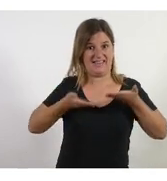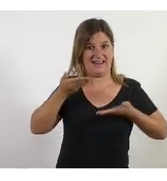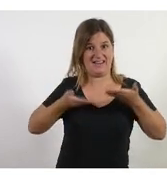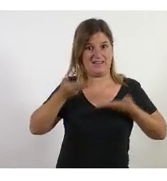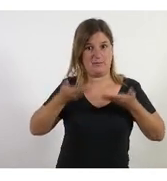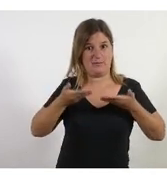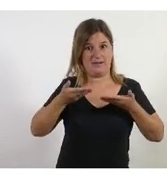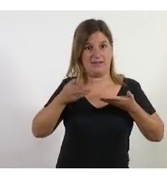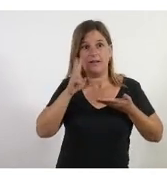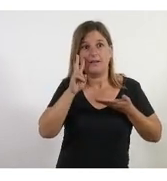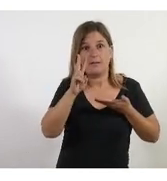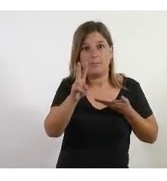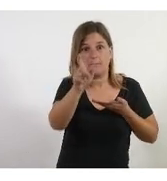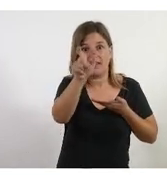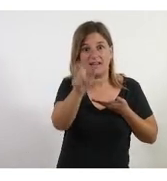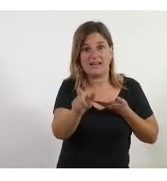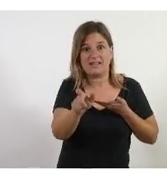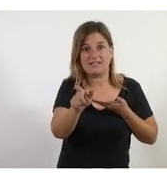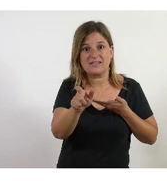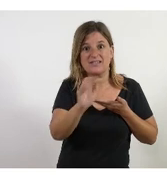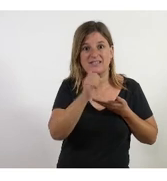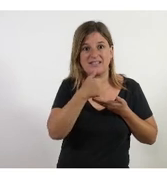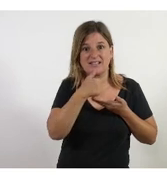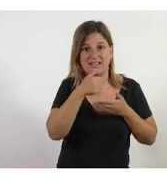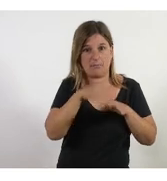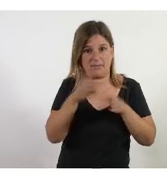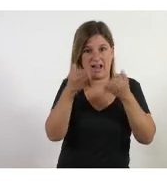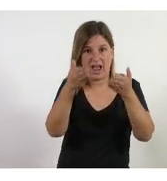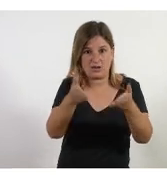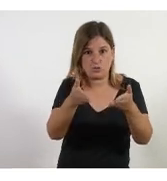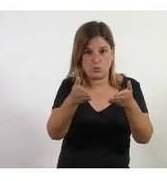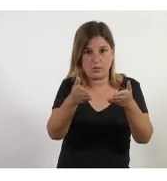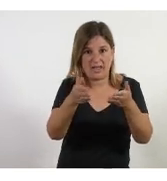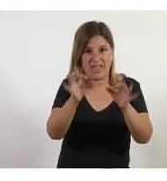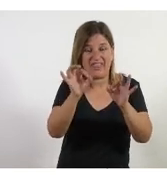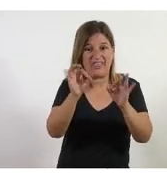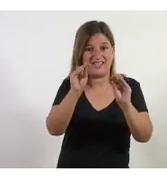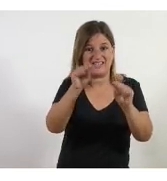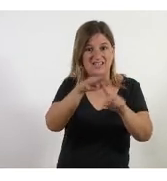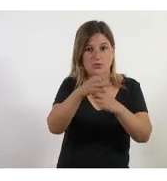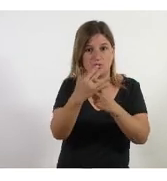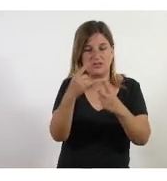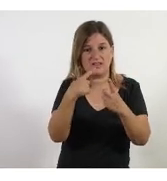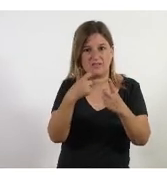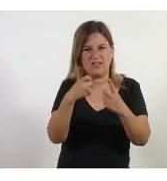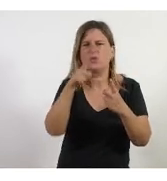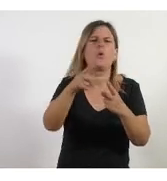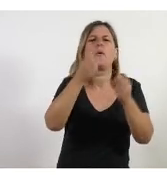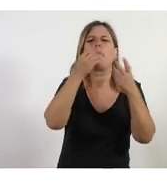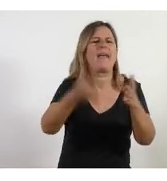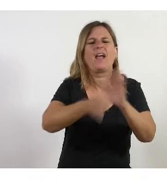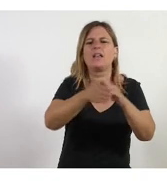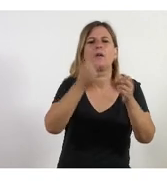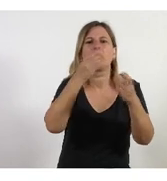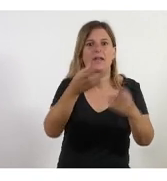et fixes en la persona que tens al costat, la persona que vols ajudar, des de la seva dificultat, bueno, no estigues bé, no